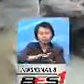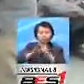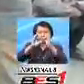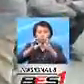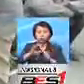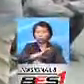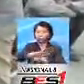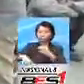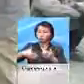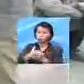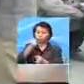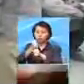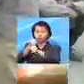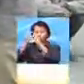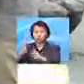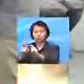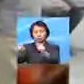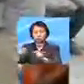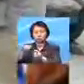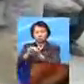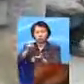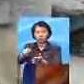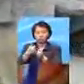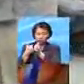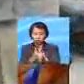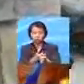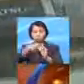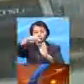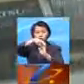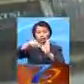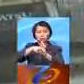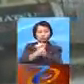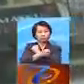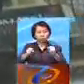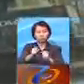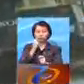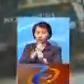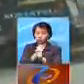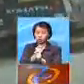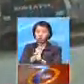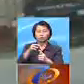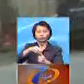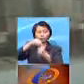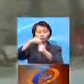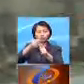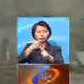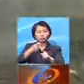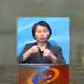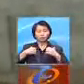Secara keseluruhan, pekerja tapak binaan berkenaan mematuhi peraturan keselamatan ditetapkan khususnya dari